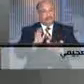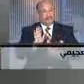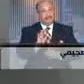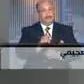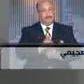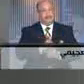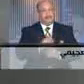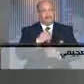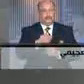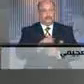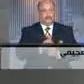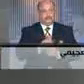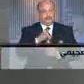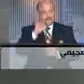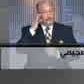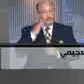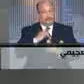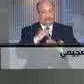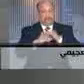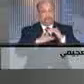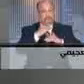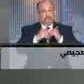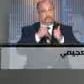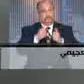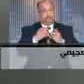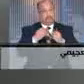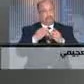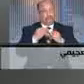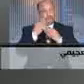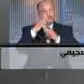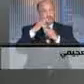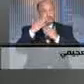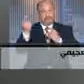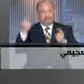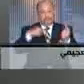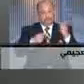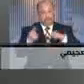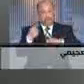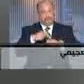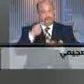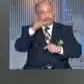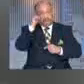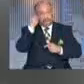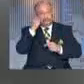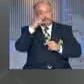الآنية بتاع 2014. بفضل كفاءات تونسية في مجال الطب ستتمكن هذه